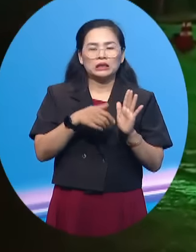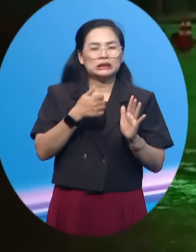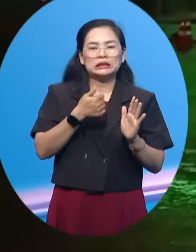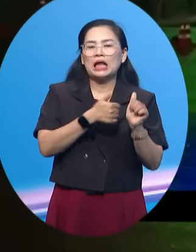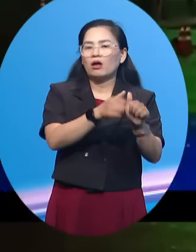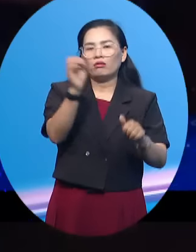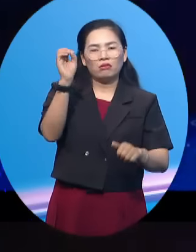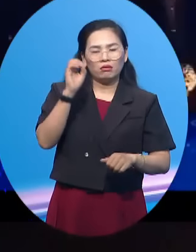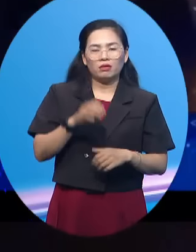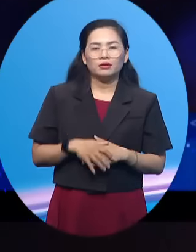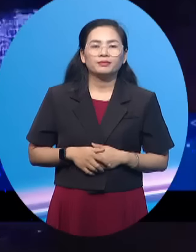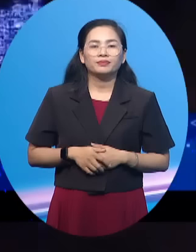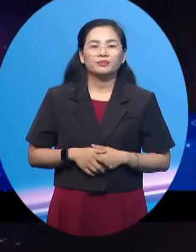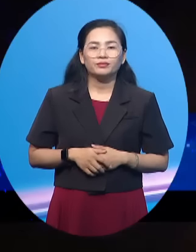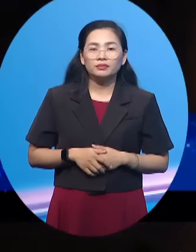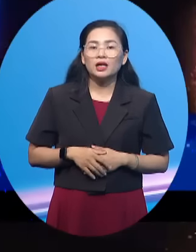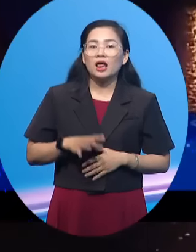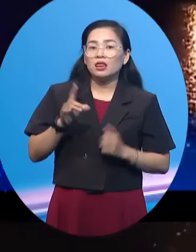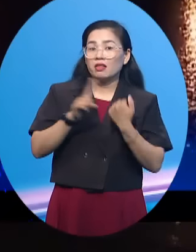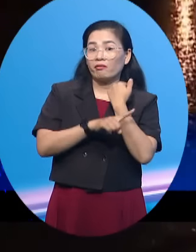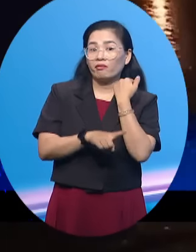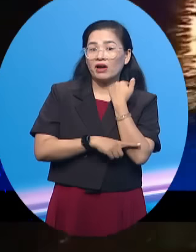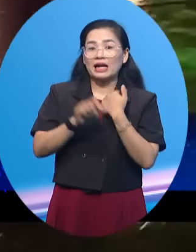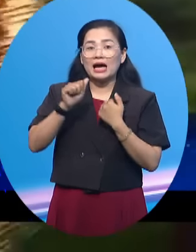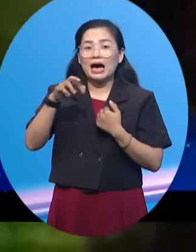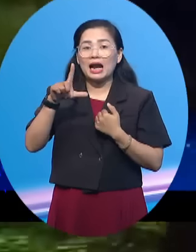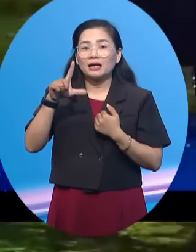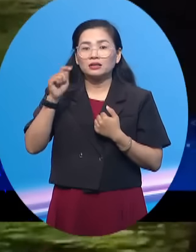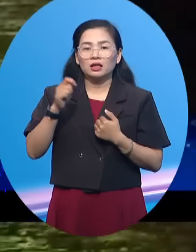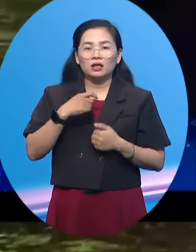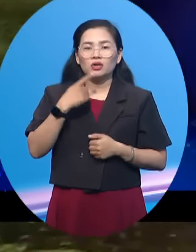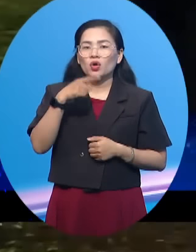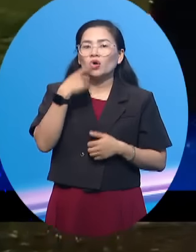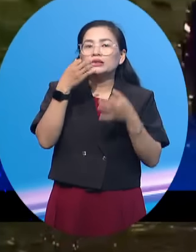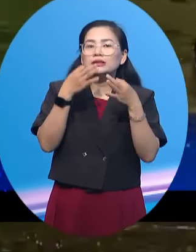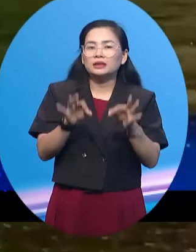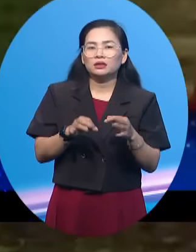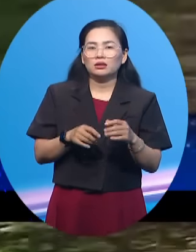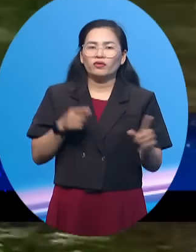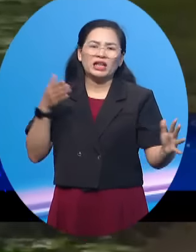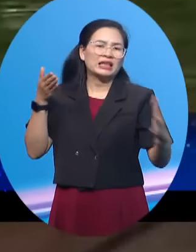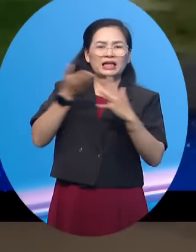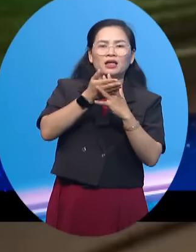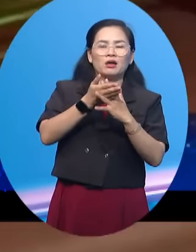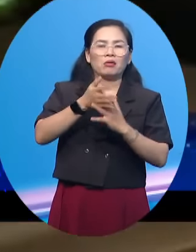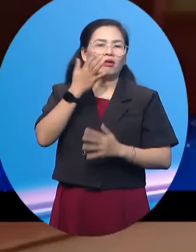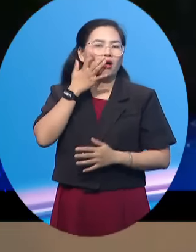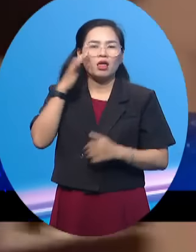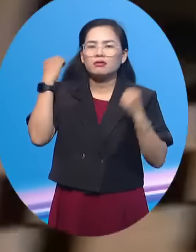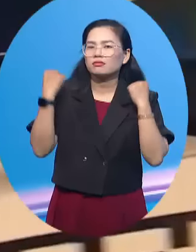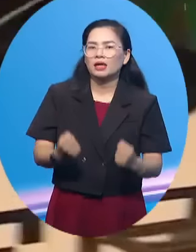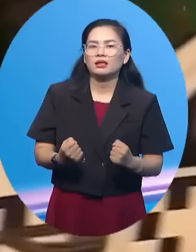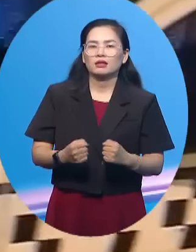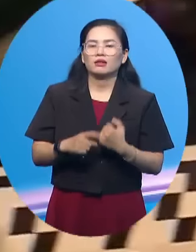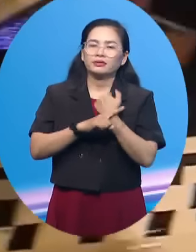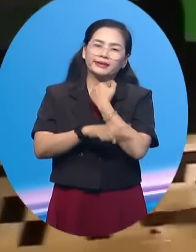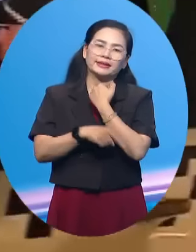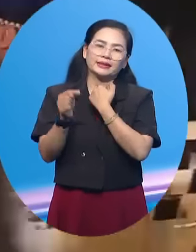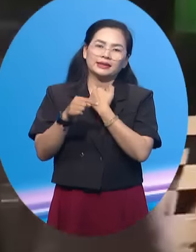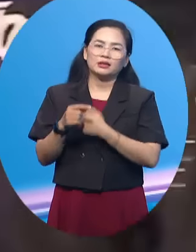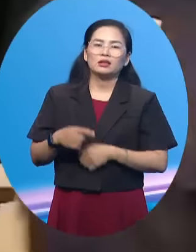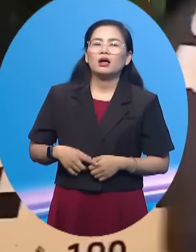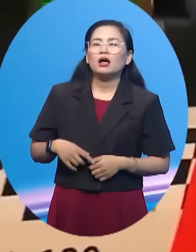Thẩm phán Alexander de Moraes gọi vụ nổ là vụ tấn công tồi tệ nhất vào tòa án tối cao kể từ khi những người ủng hộ cựu tổng thống Jair